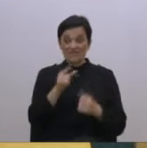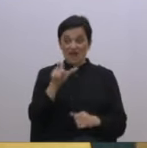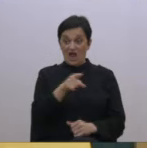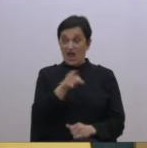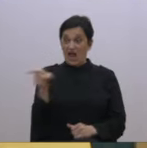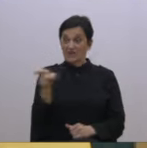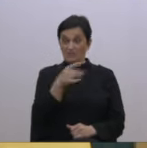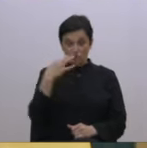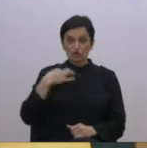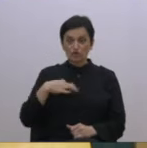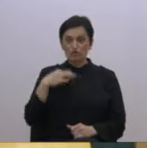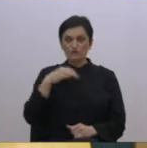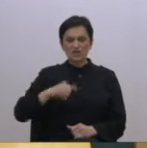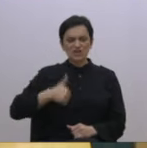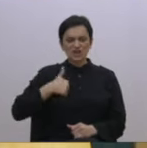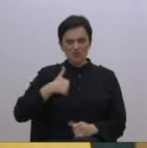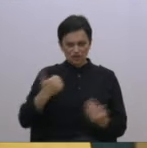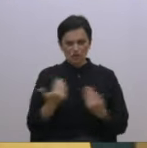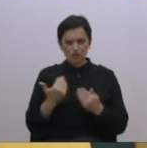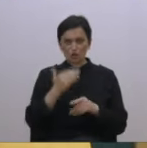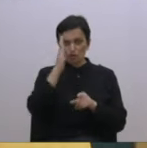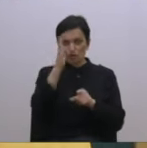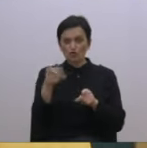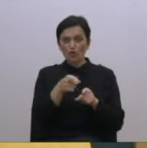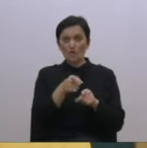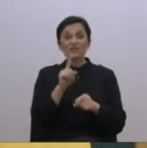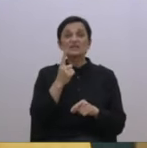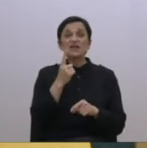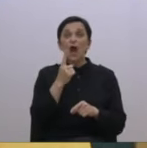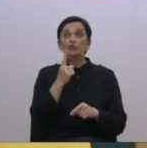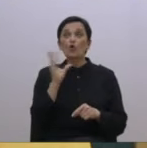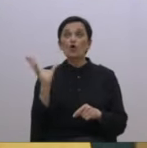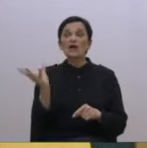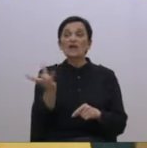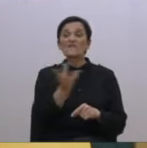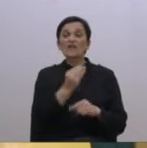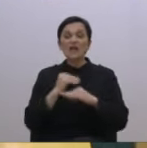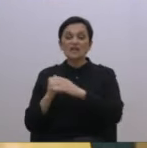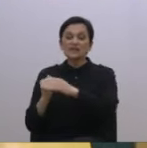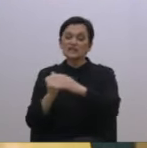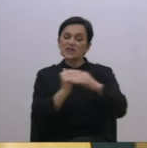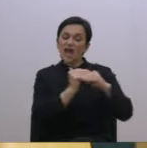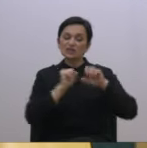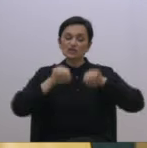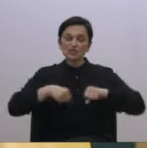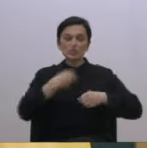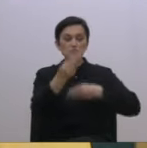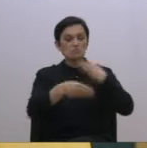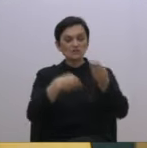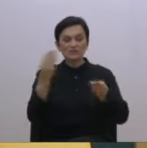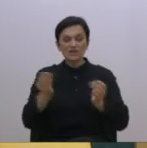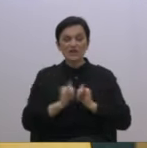ადამიანების შვილებიც ძალიან ღირსეულად იცხოვრებენ, იმიტომ რომ ყველას თანაბარ შესაძლებლობას მივცემთ